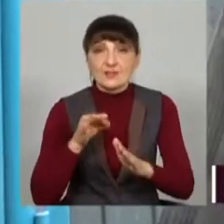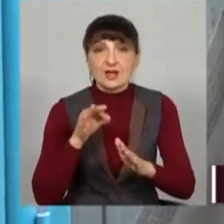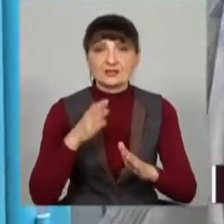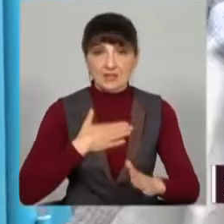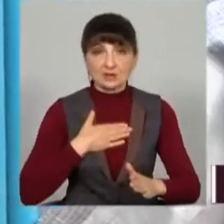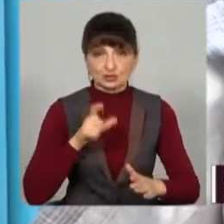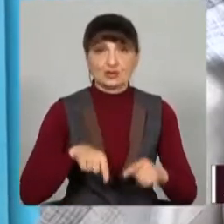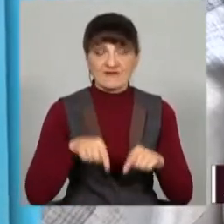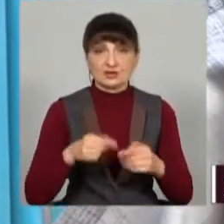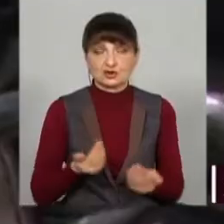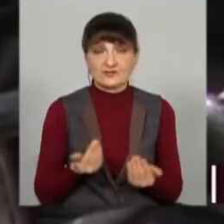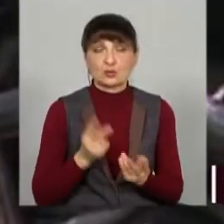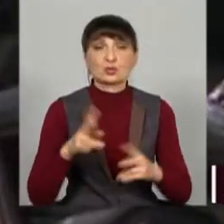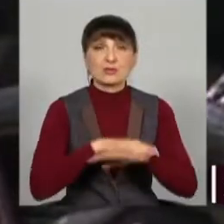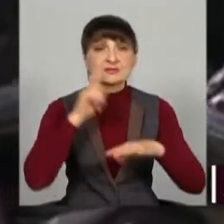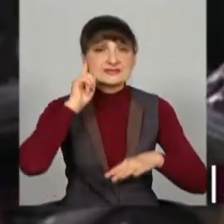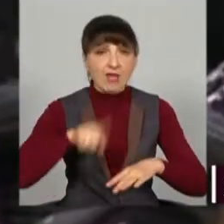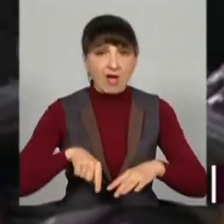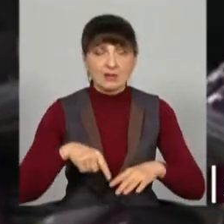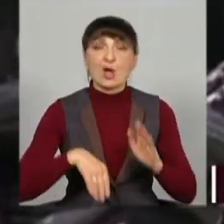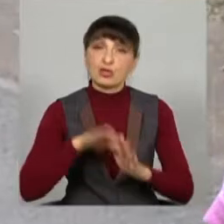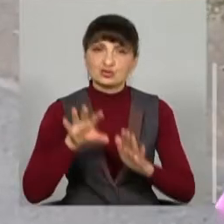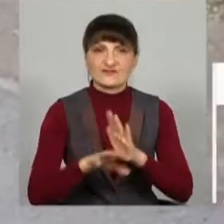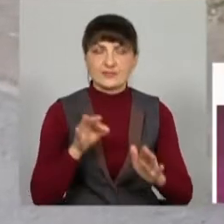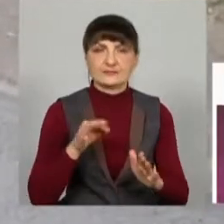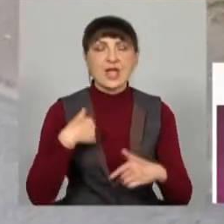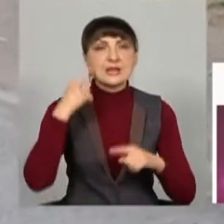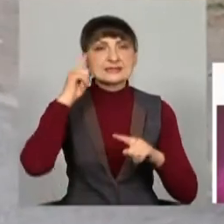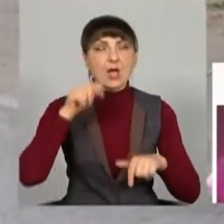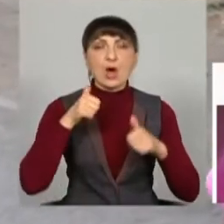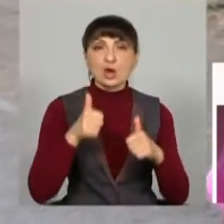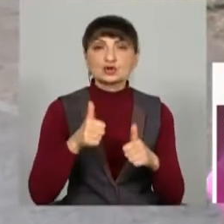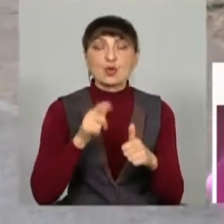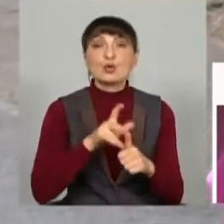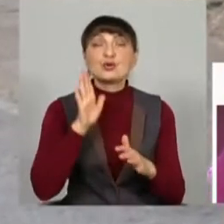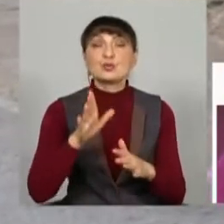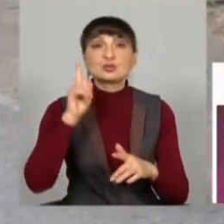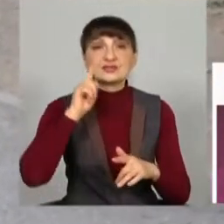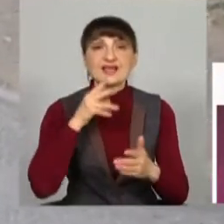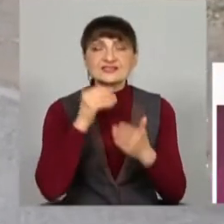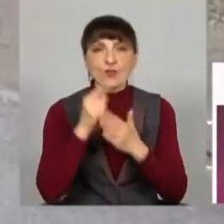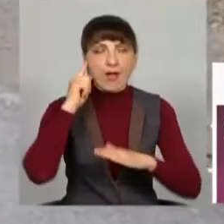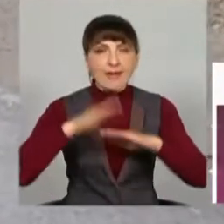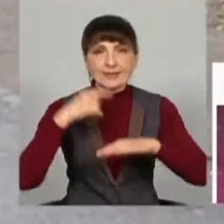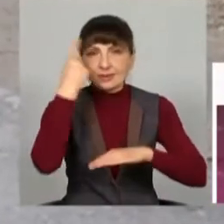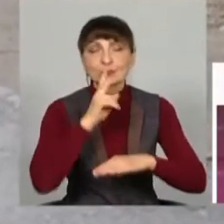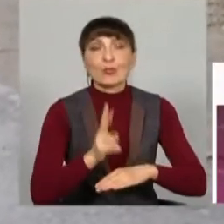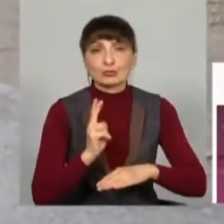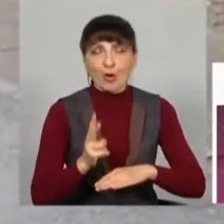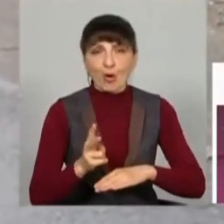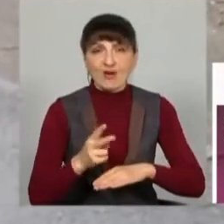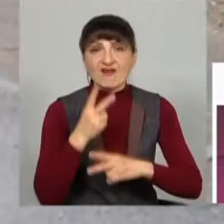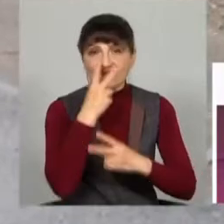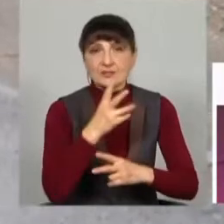человек, знающий население. Ну, думаем, что это хорошо. Хоть люди будут знать своего акима в глаза, то есть видеть, а